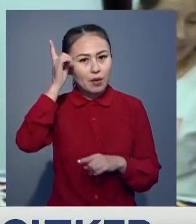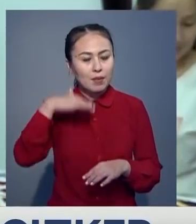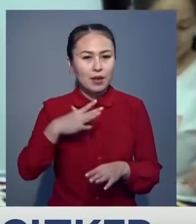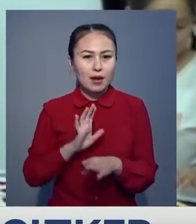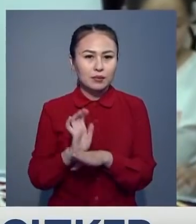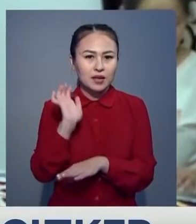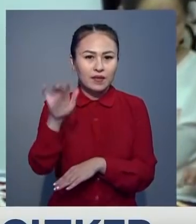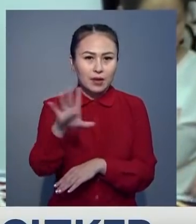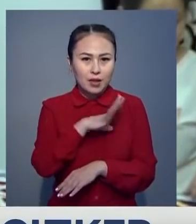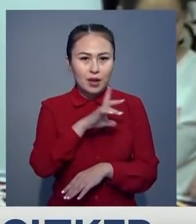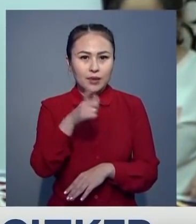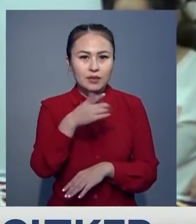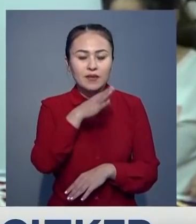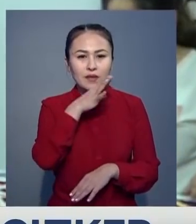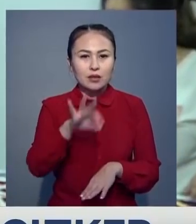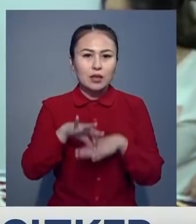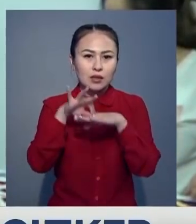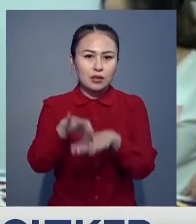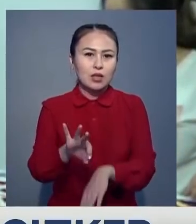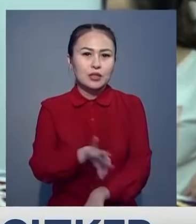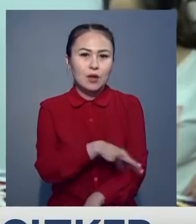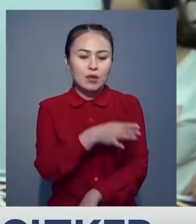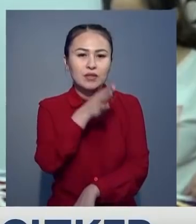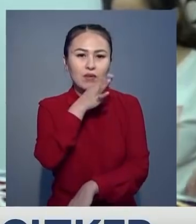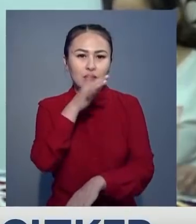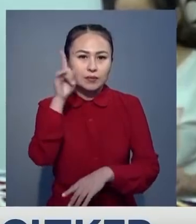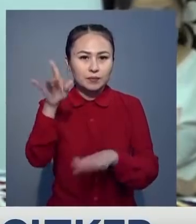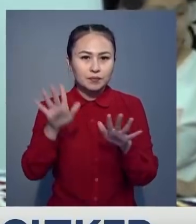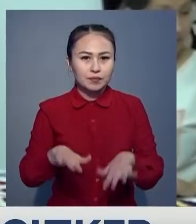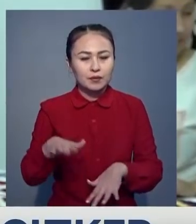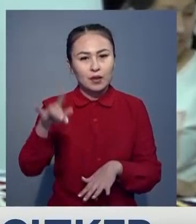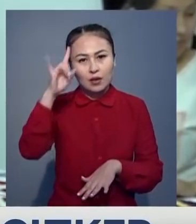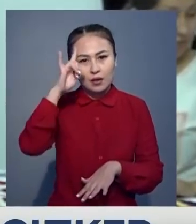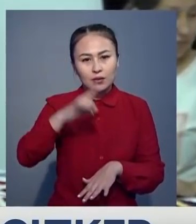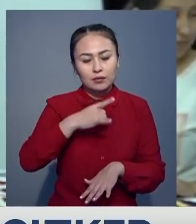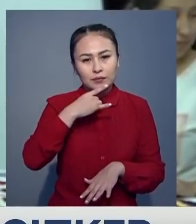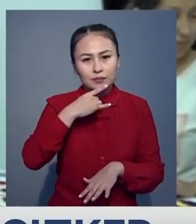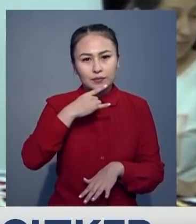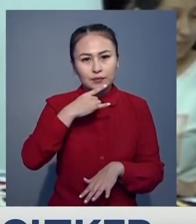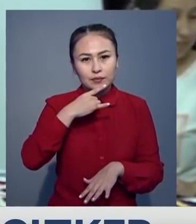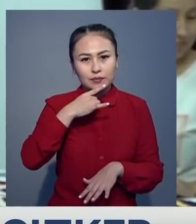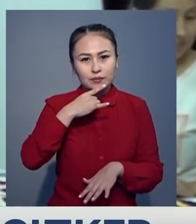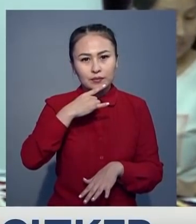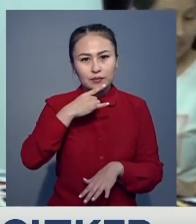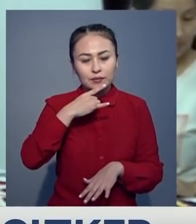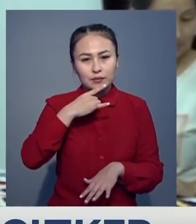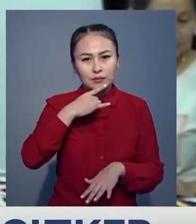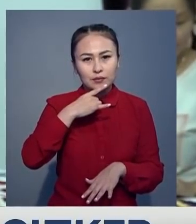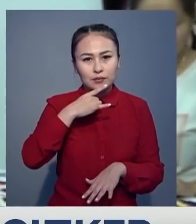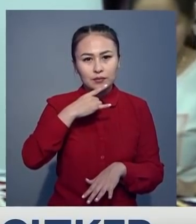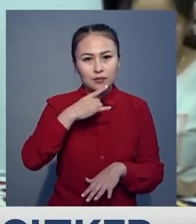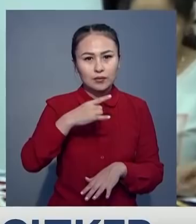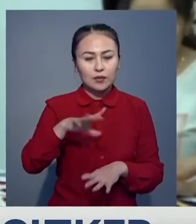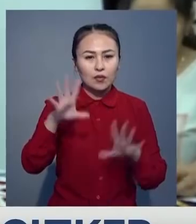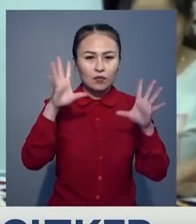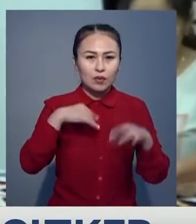жібердік біздің осы екібастұздың қызы күйеуге шығып, қазаққа, Германияның қазағына, сол жаққа дүниесінің бәрін маған